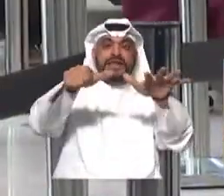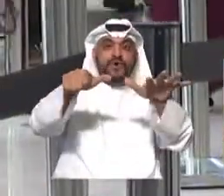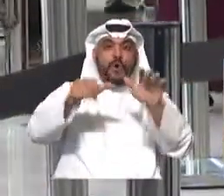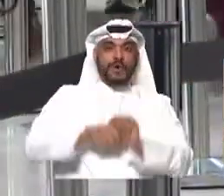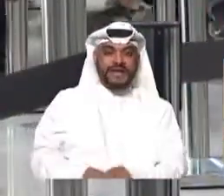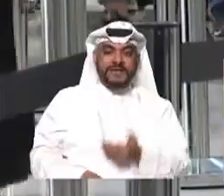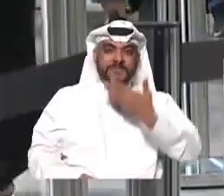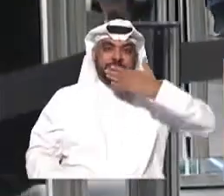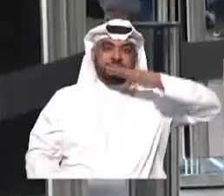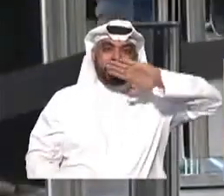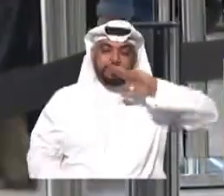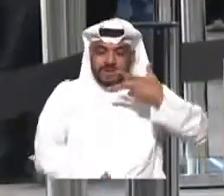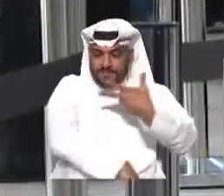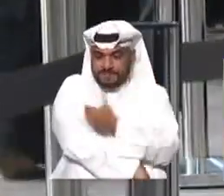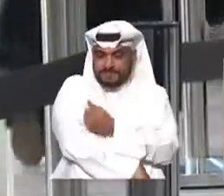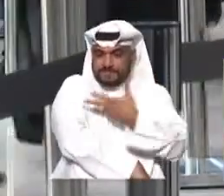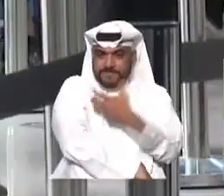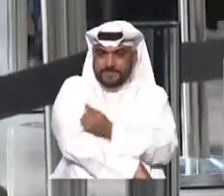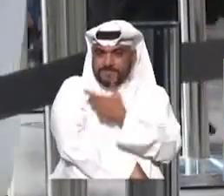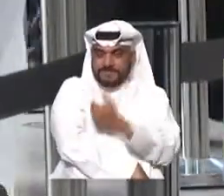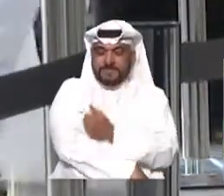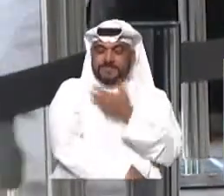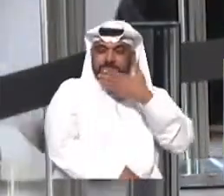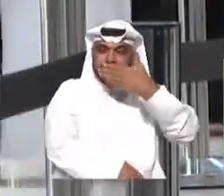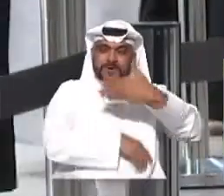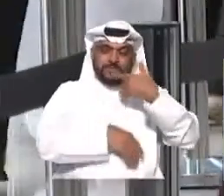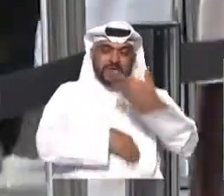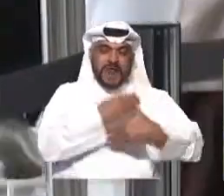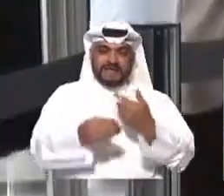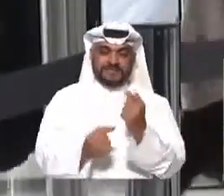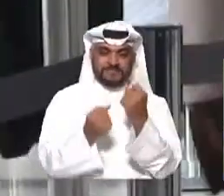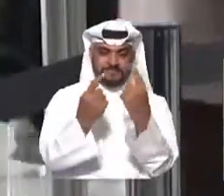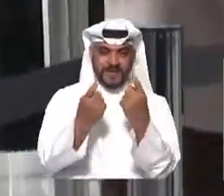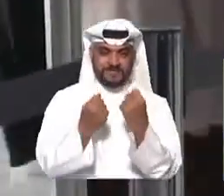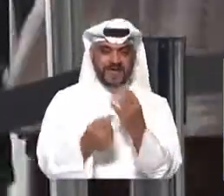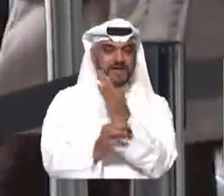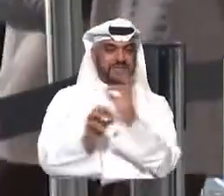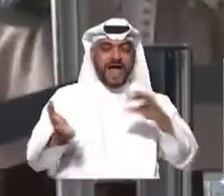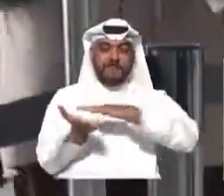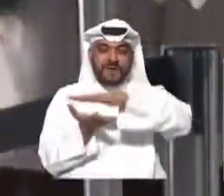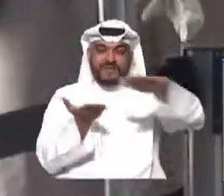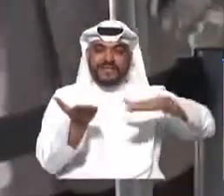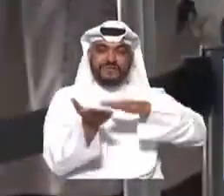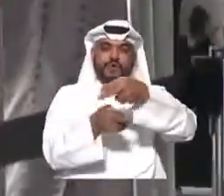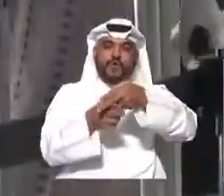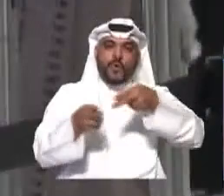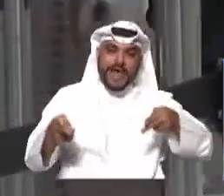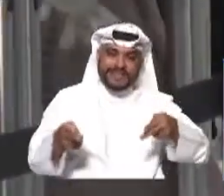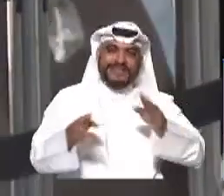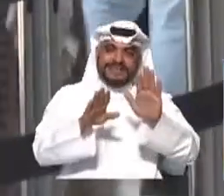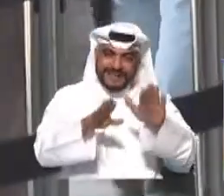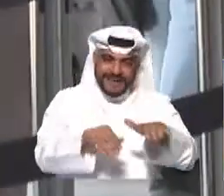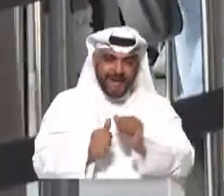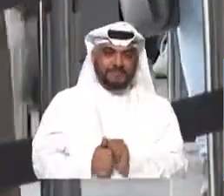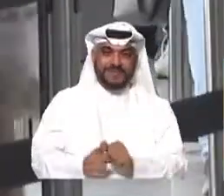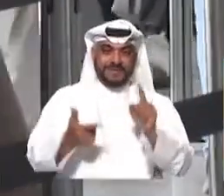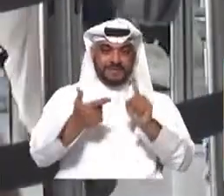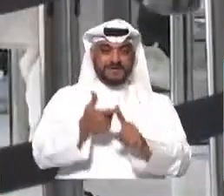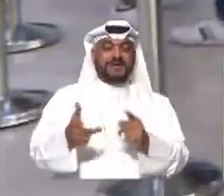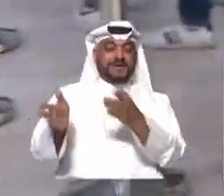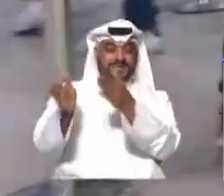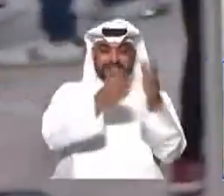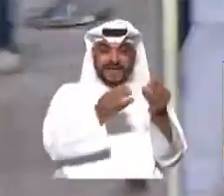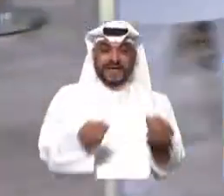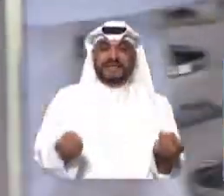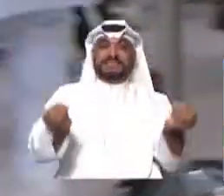2,500,010 مواطن ومقيم تلقوا اللقاح المضاد لكوفيد-19 في مختلف مراكز التطعيم في البلاد، قابل ذلك